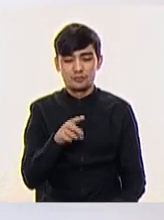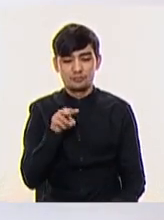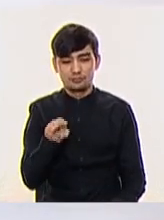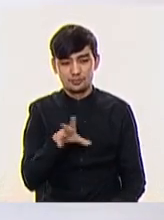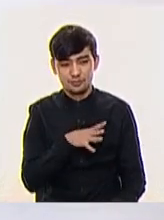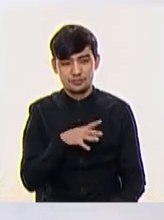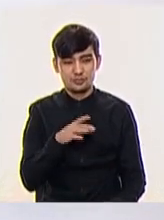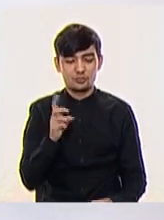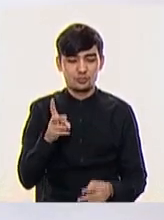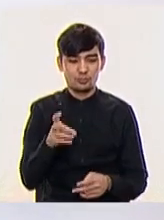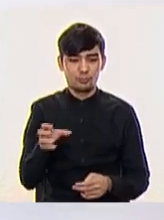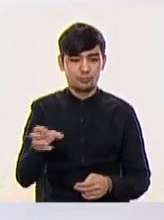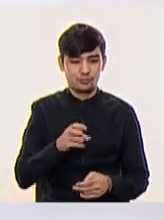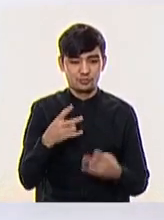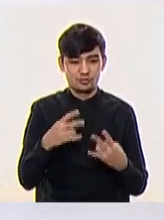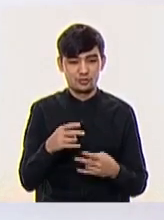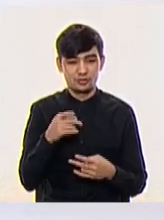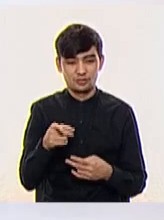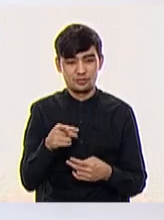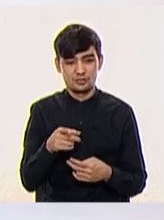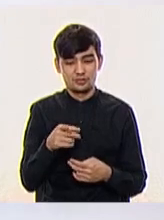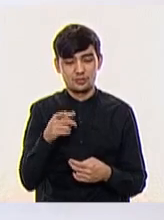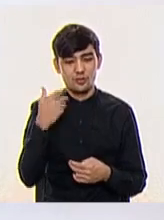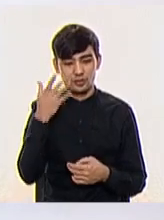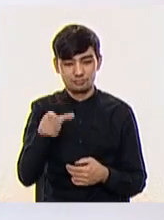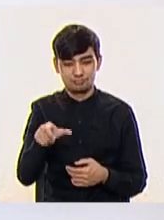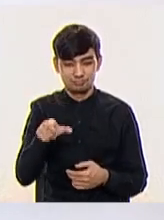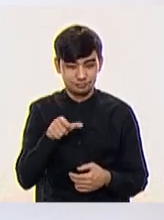ұстап тарта салмау керек. Өйткені бұрын бұл тартқан кезде